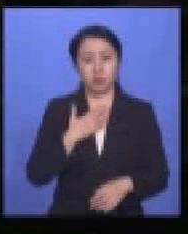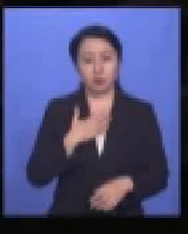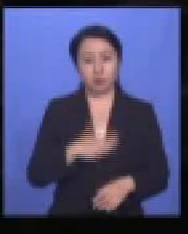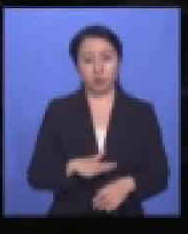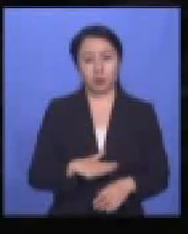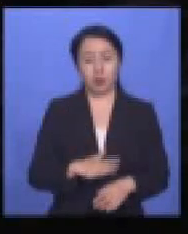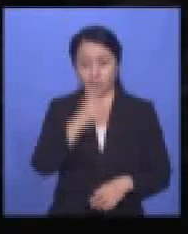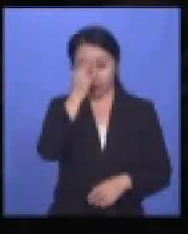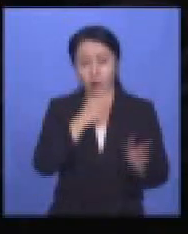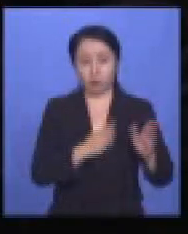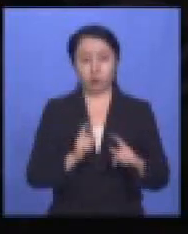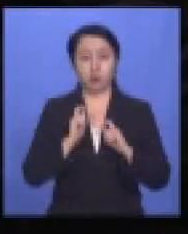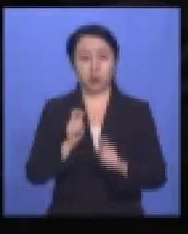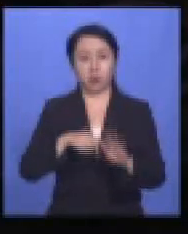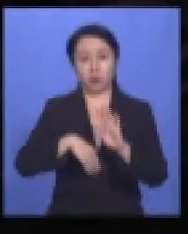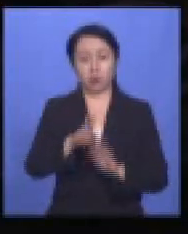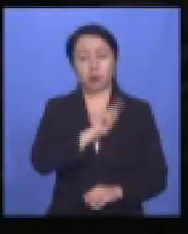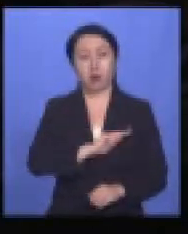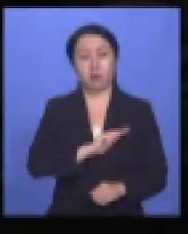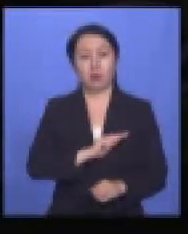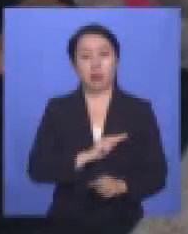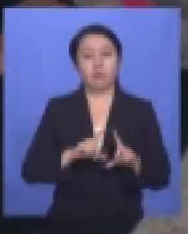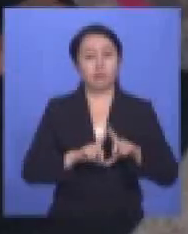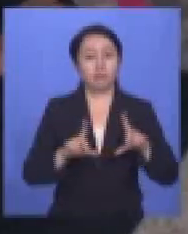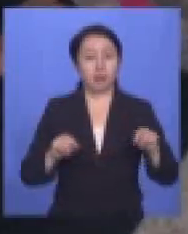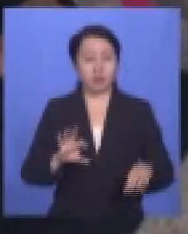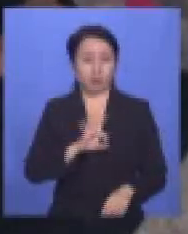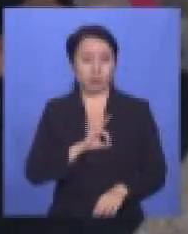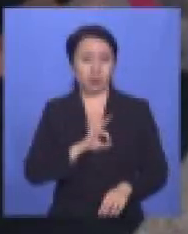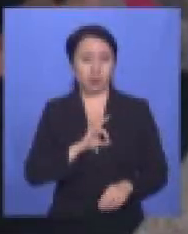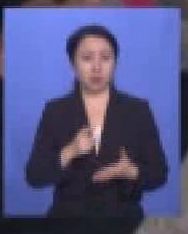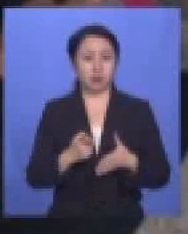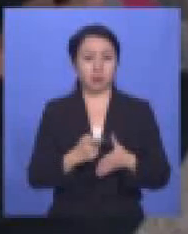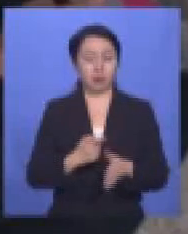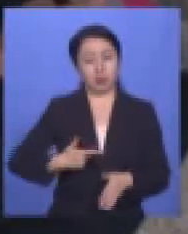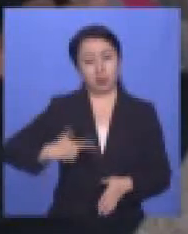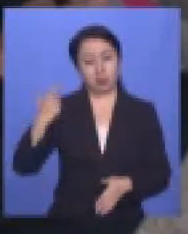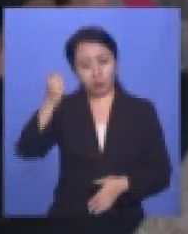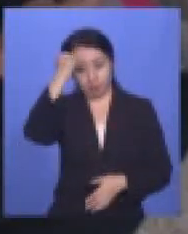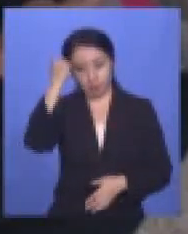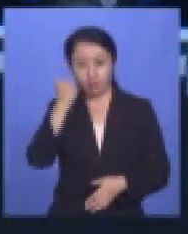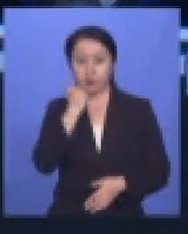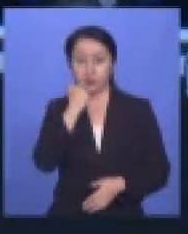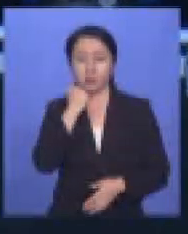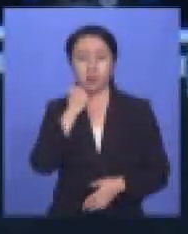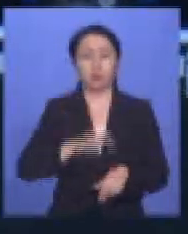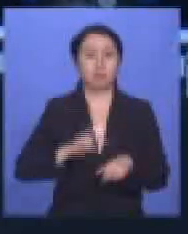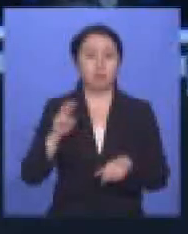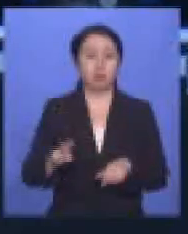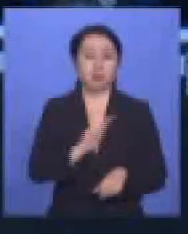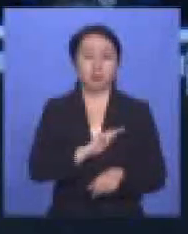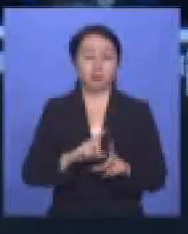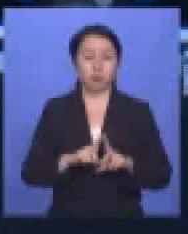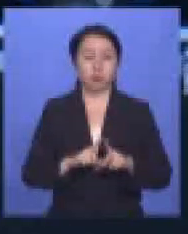И по традиции награждение лучших сотрудников ведомства. Медали, нагрудные знаки, грамоты и благодарственные письма. Трудятся в этой